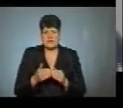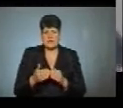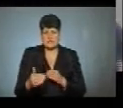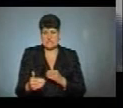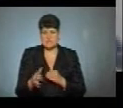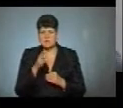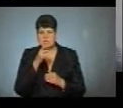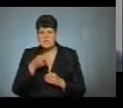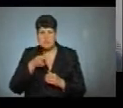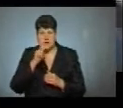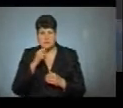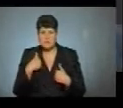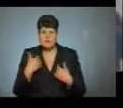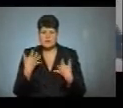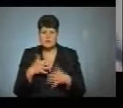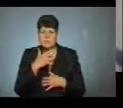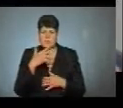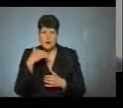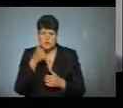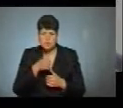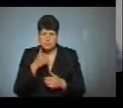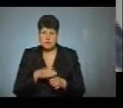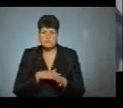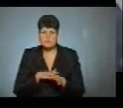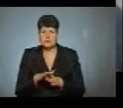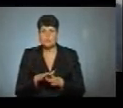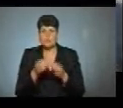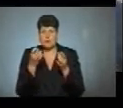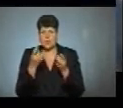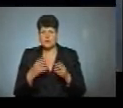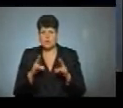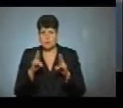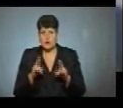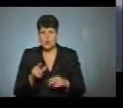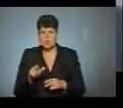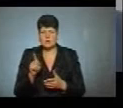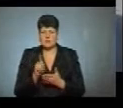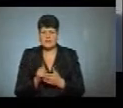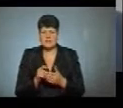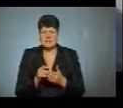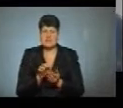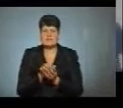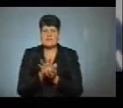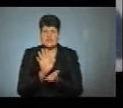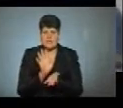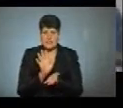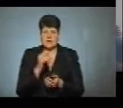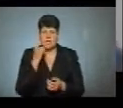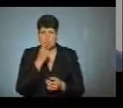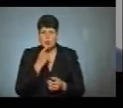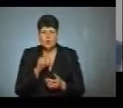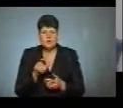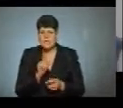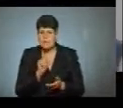Під час причастя ми вже багато років дотримуємося простого правила, що люди повинні відкривати широко уста, люди не